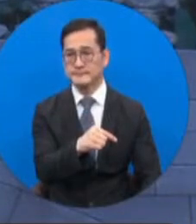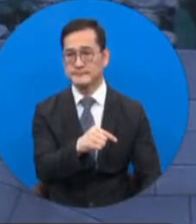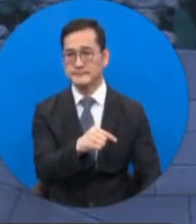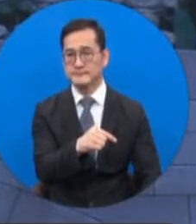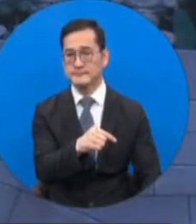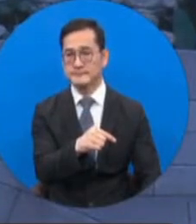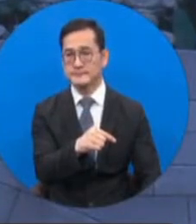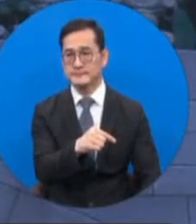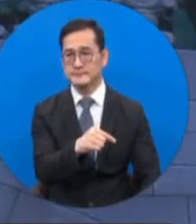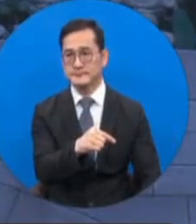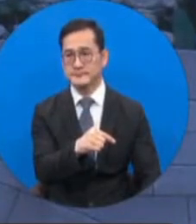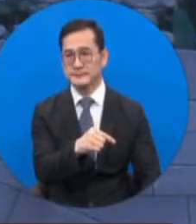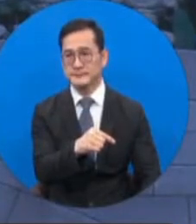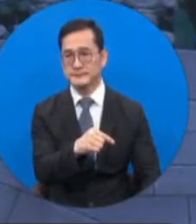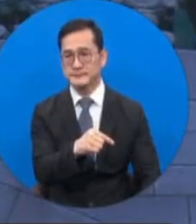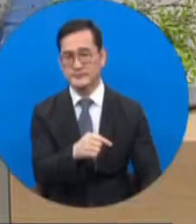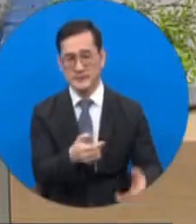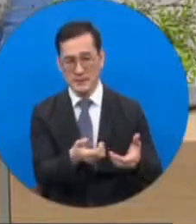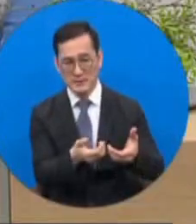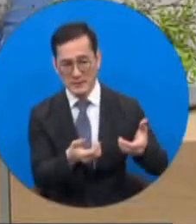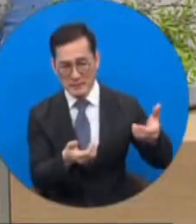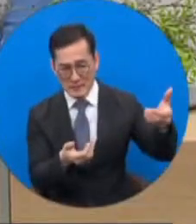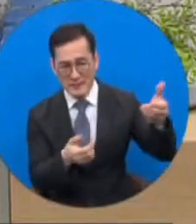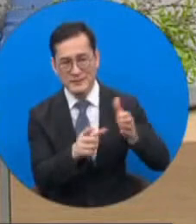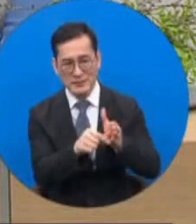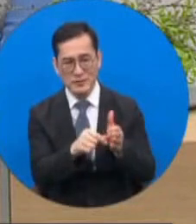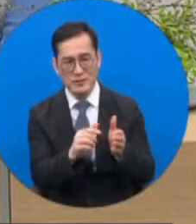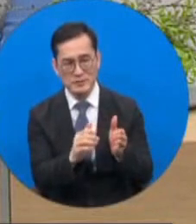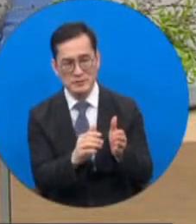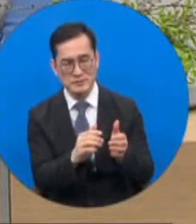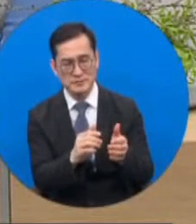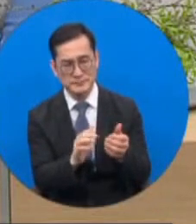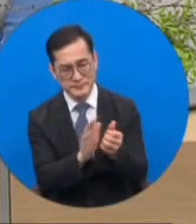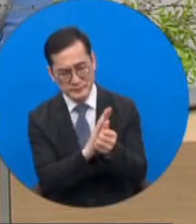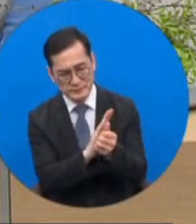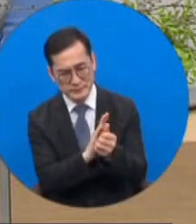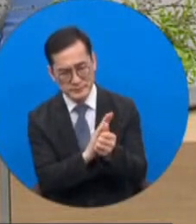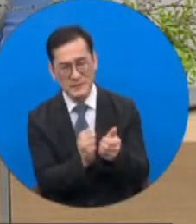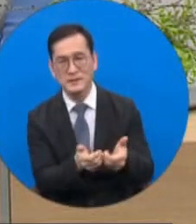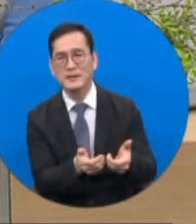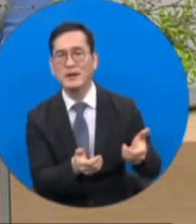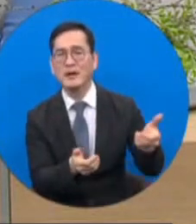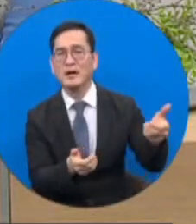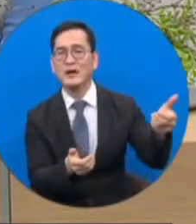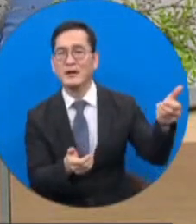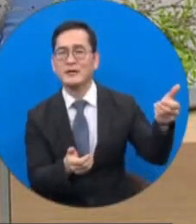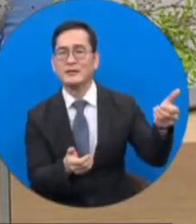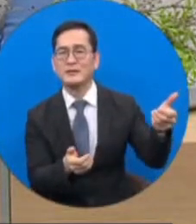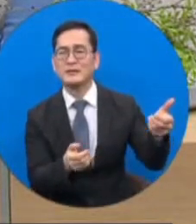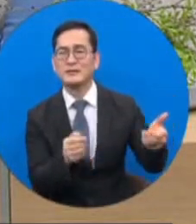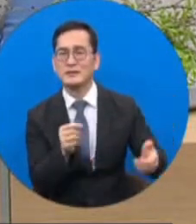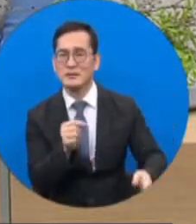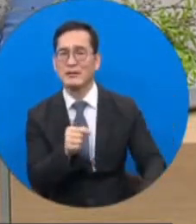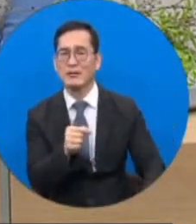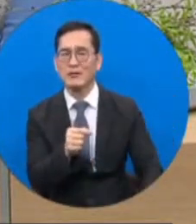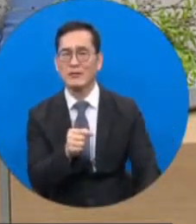용퇴를 할 때도 모양을 갖춰서 명예롭게 해줘야 되는데 선거 앞두고 당신들 물러나라 하는 것 자체가